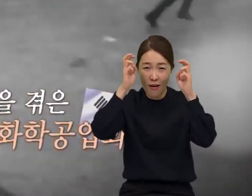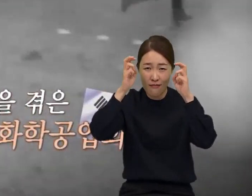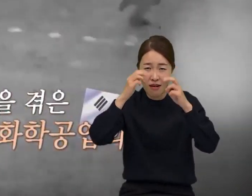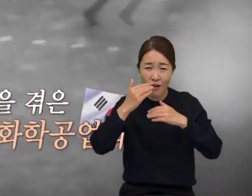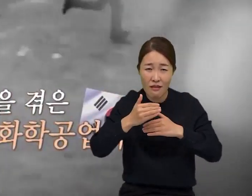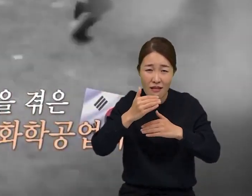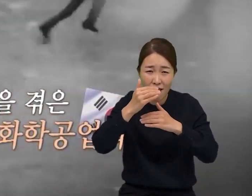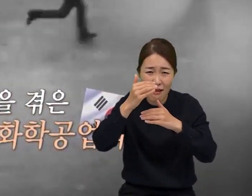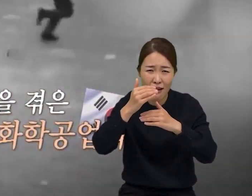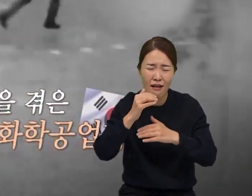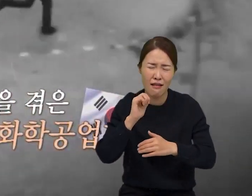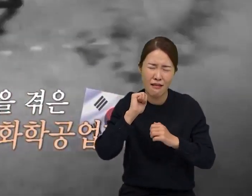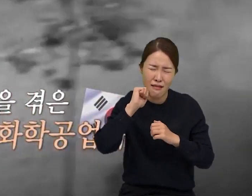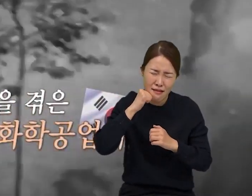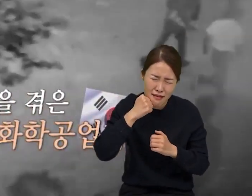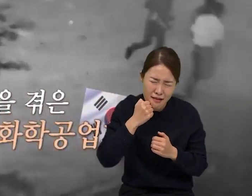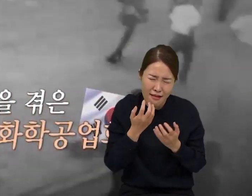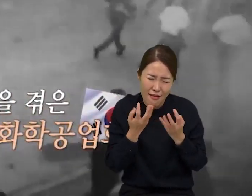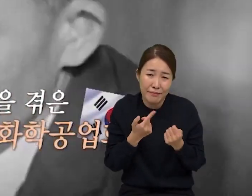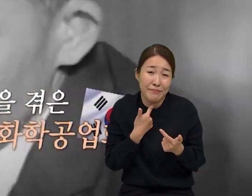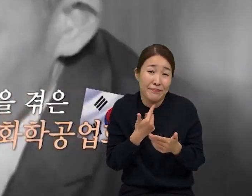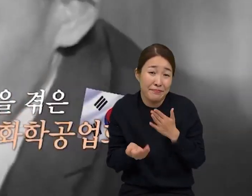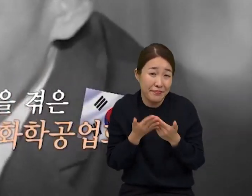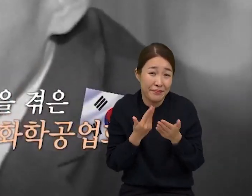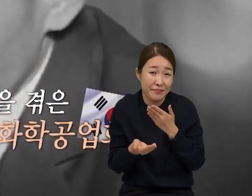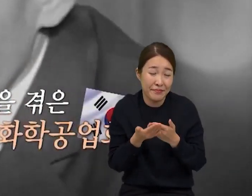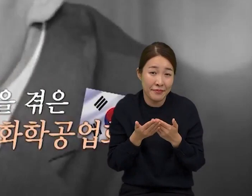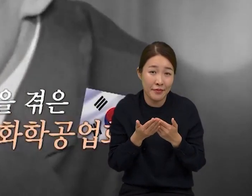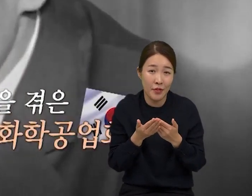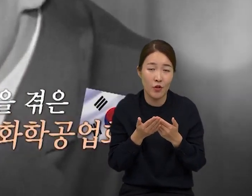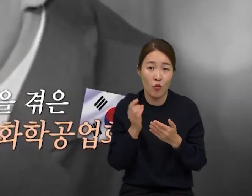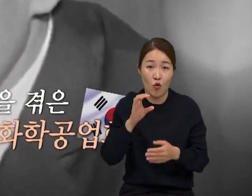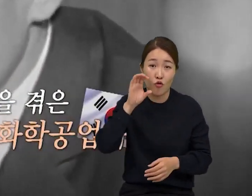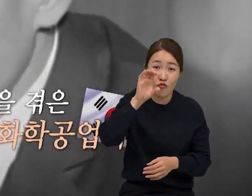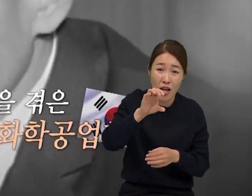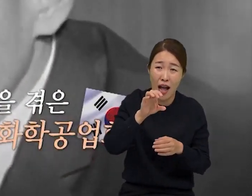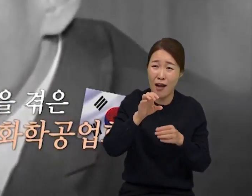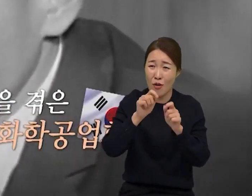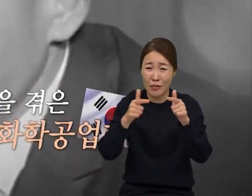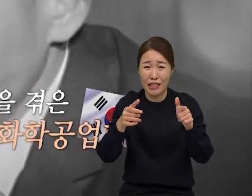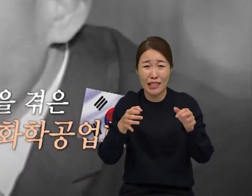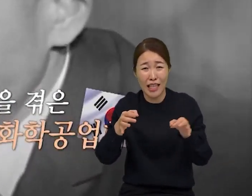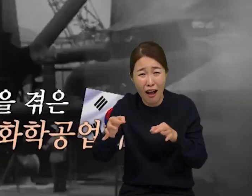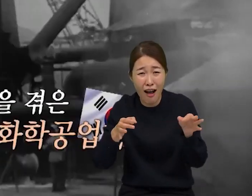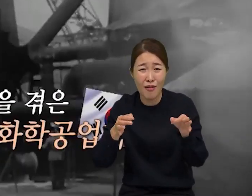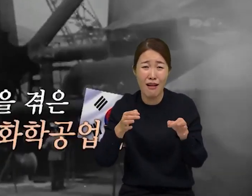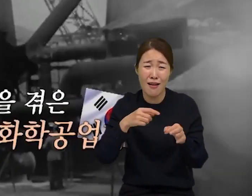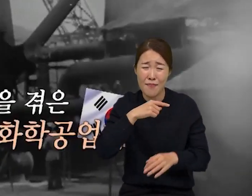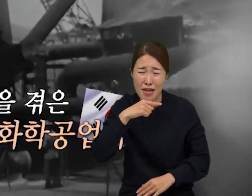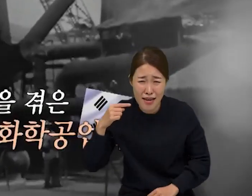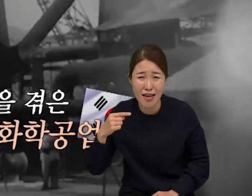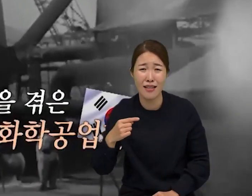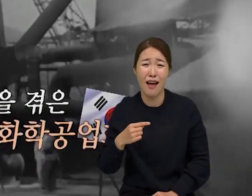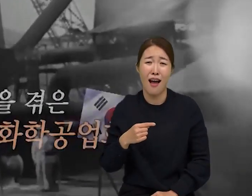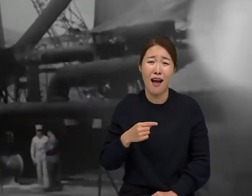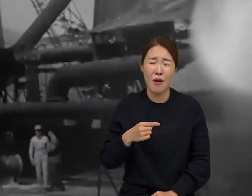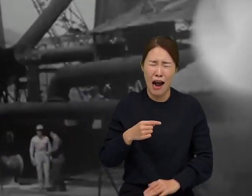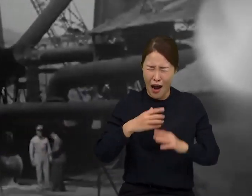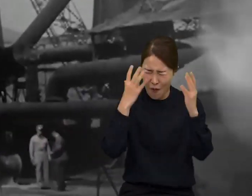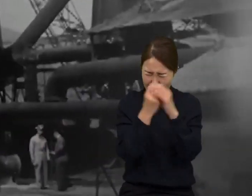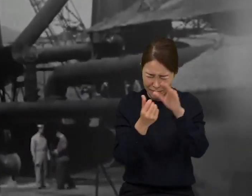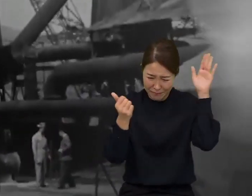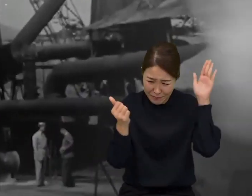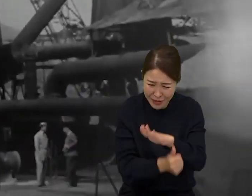과정에서 많은 어려움을 겪었다. 많은 중화학 투자 사업이 수년간 계속 적자를 보거나